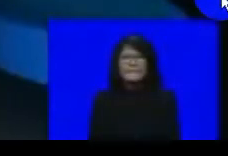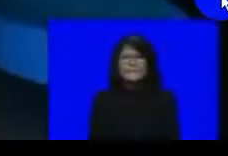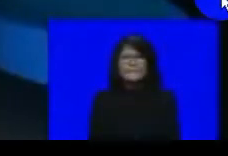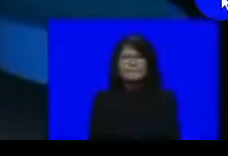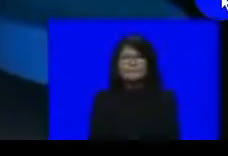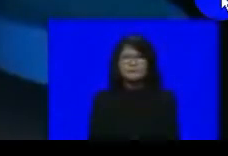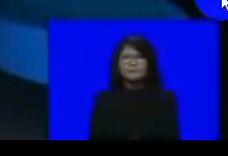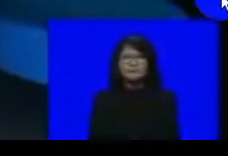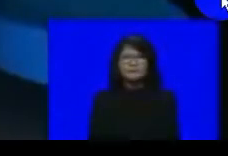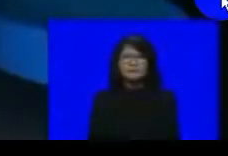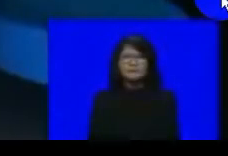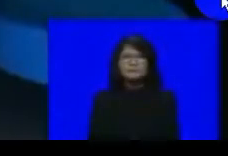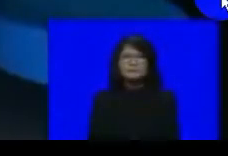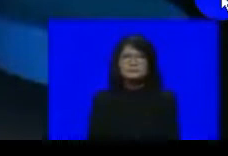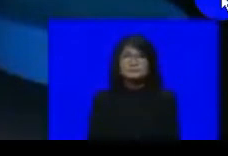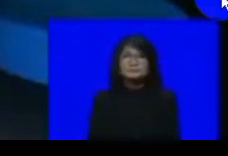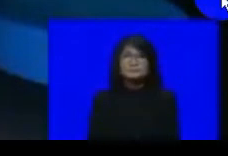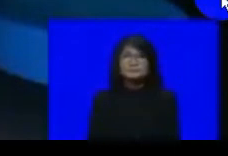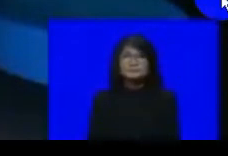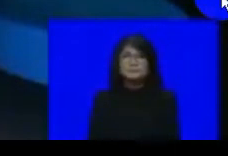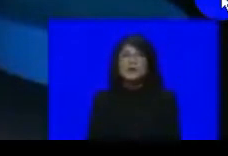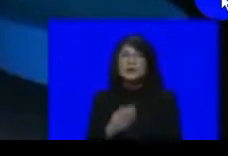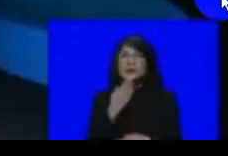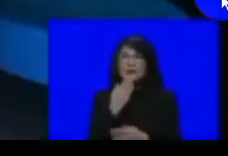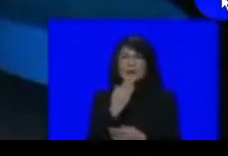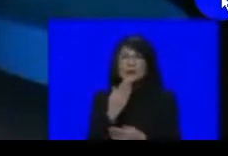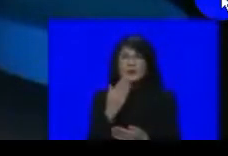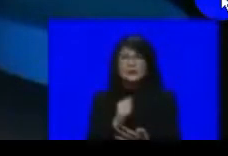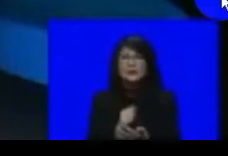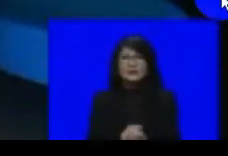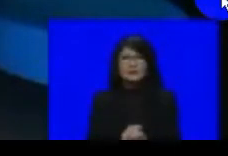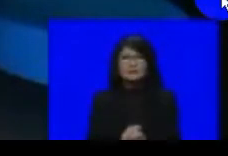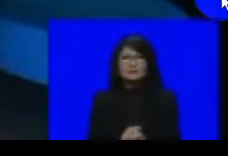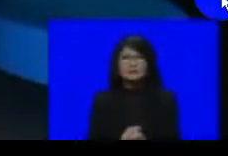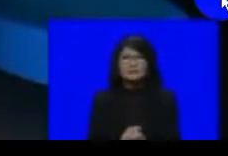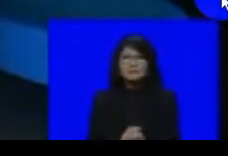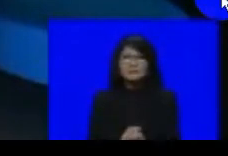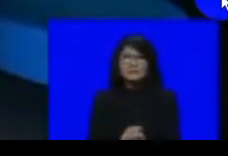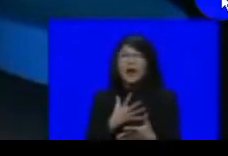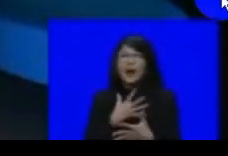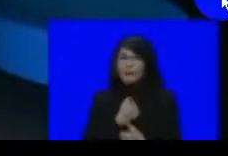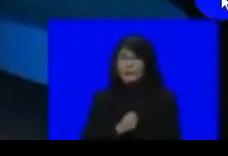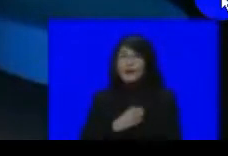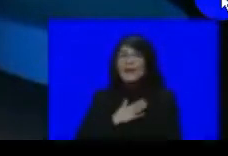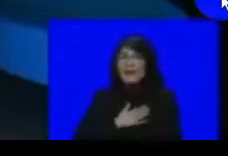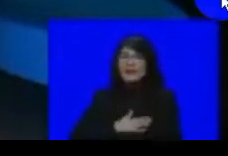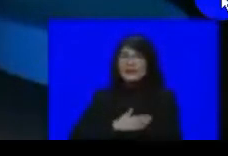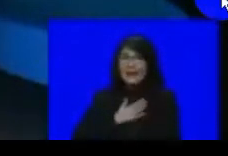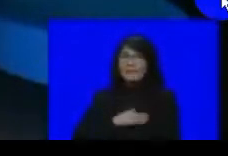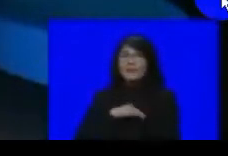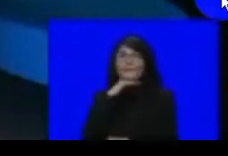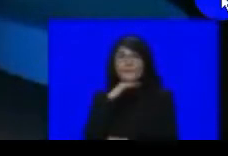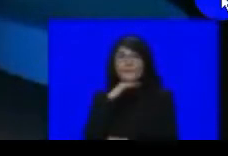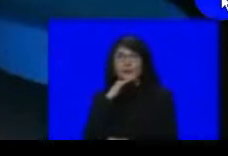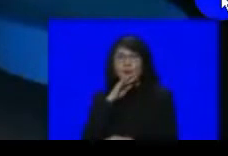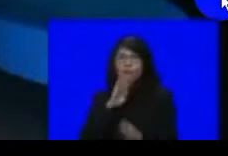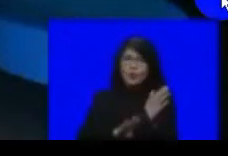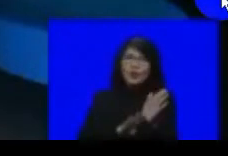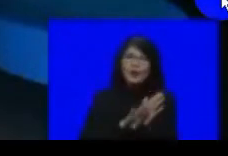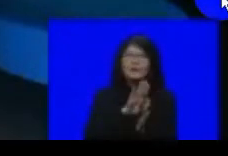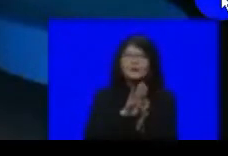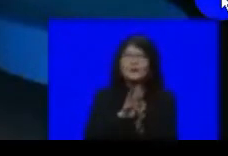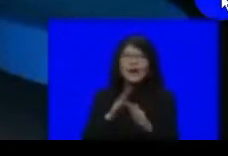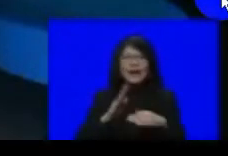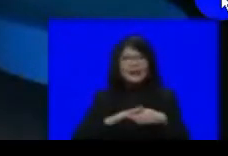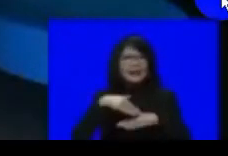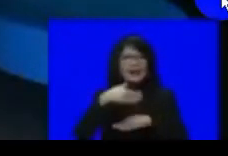Baik, terima kasih untuk Bapak Samuel dari Kemenkominfo dan Mas Supriyanto RRI. Semoga masih sabar untuk nanti menunggu progres dan juga